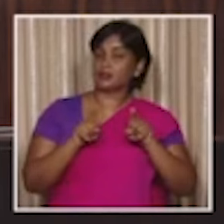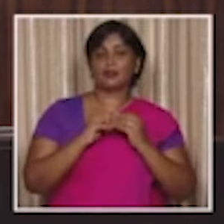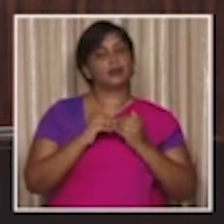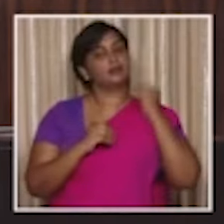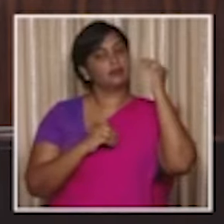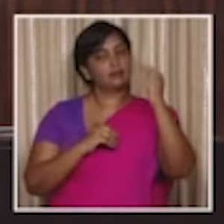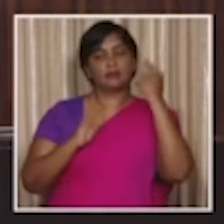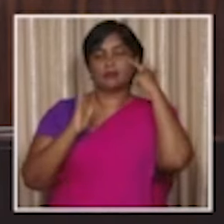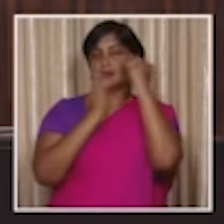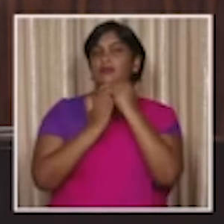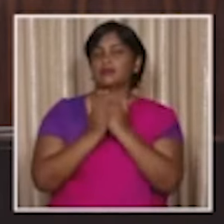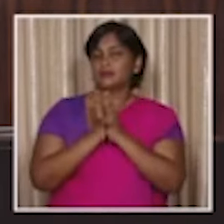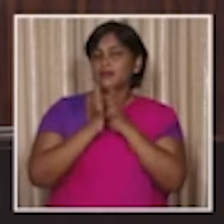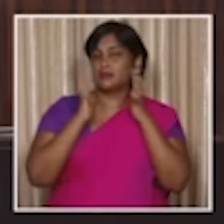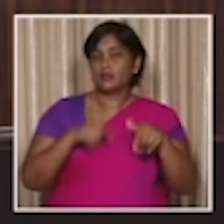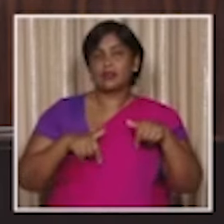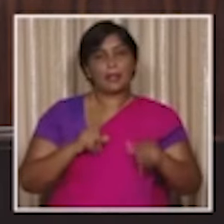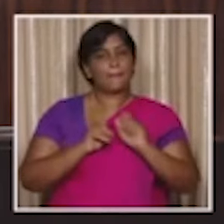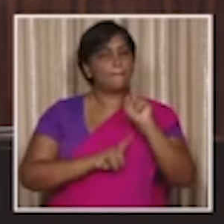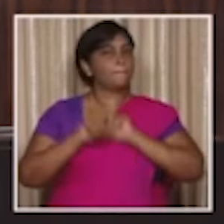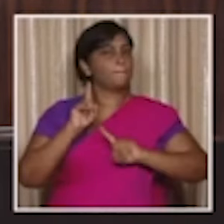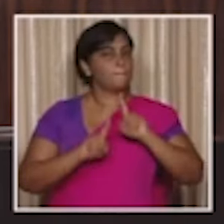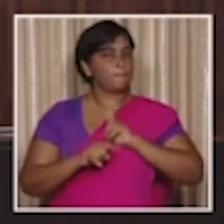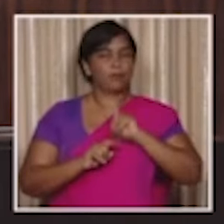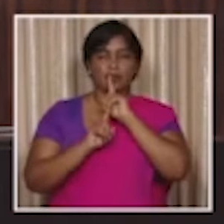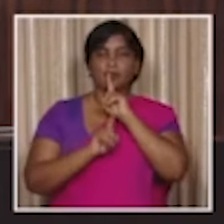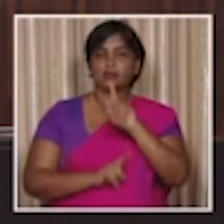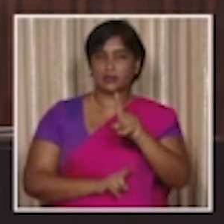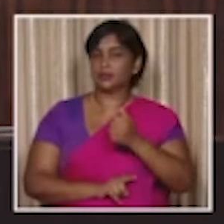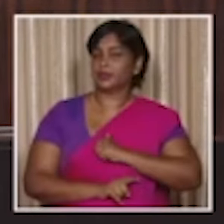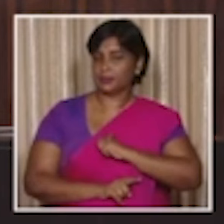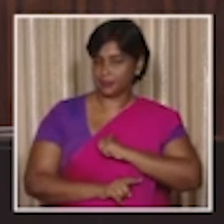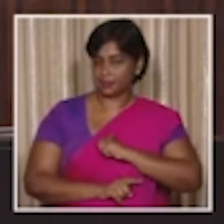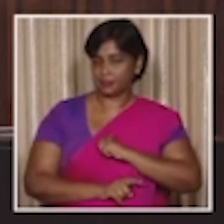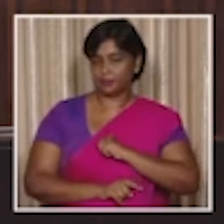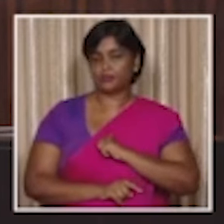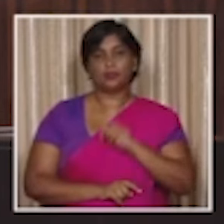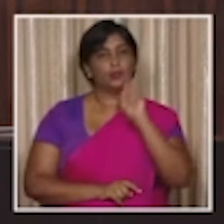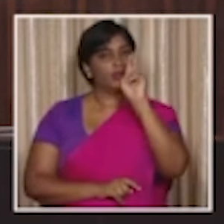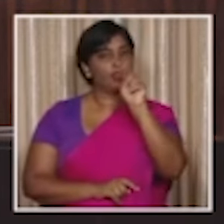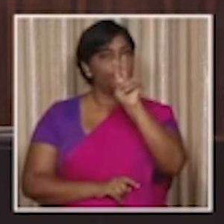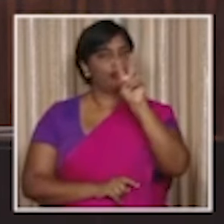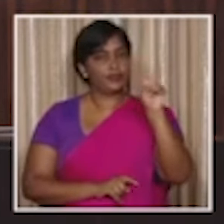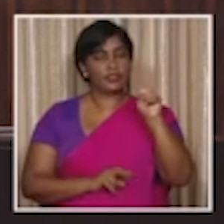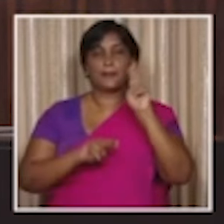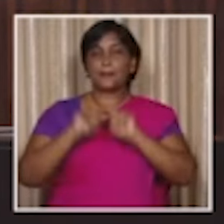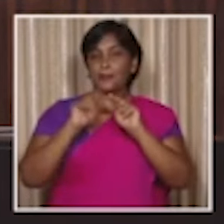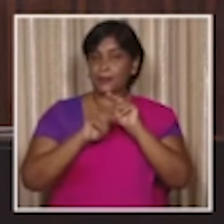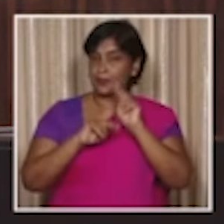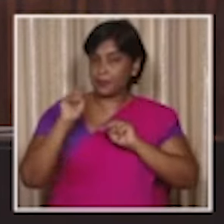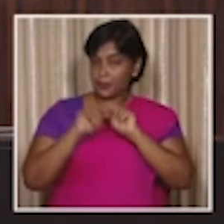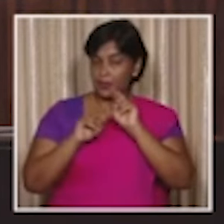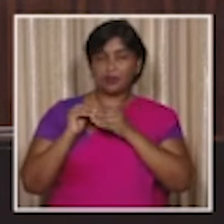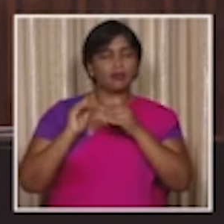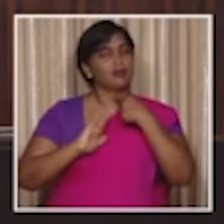අනාගතය ගැන කරුණු ගණනාවක් මේ සභාව ඉදිරියේ ගෙනහැර දක්වන්නට කැමතියි. 2022 පෙබ්‍රවාරි සිට මේ